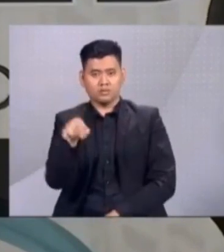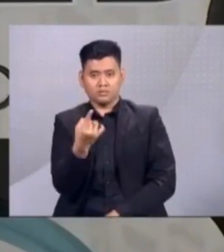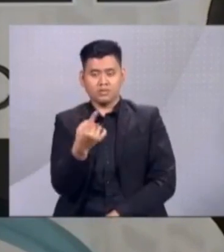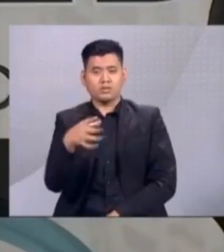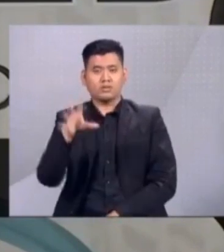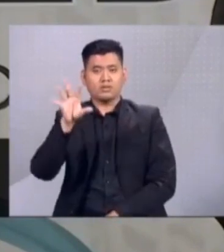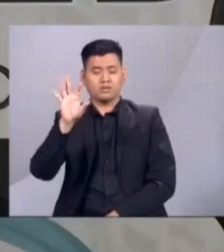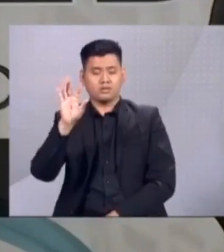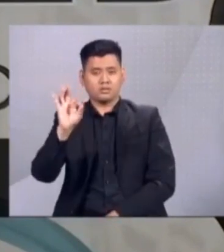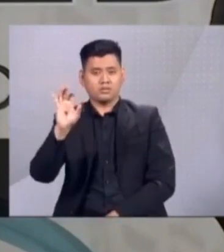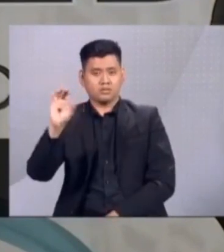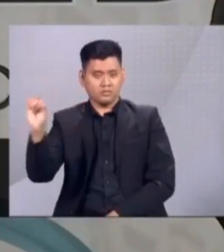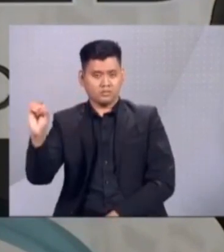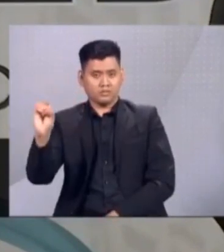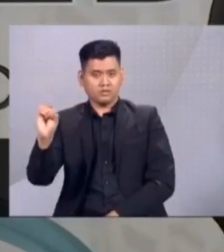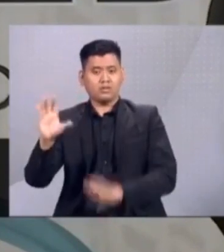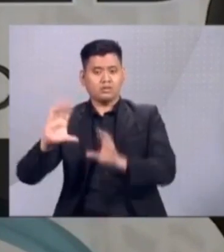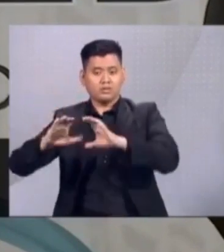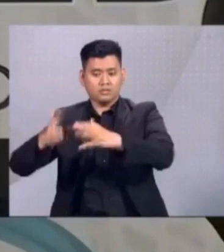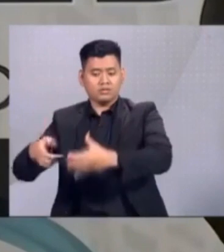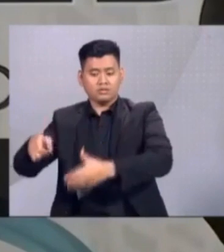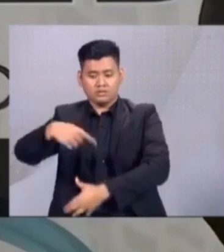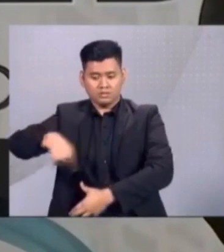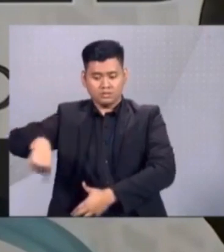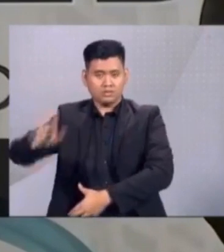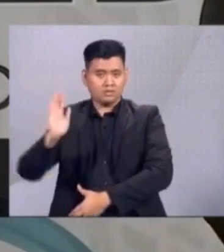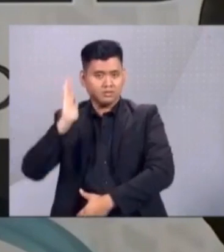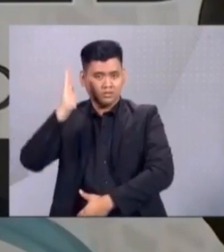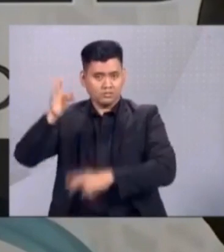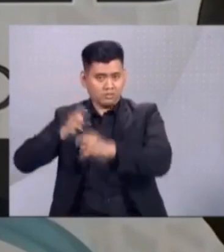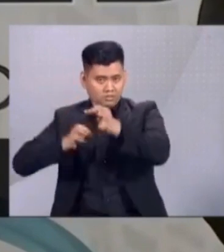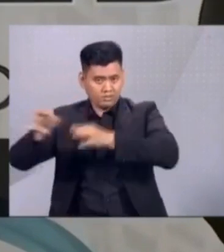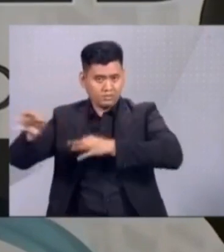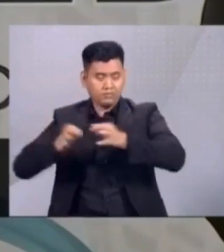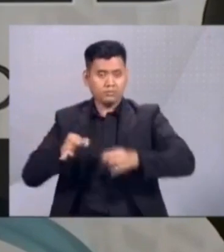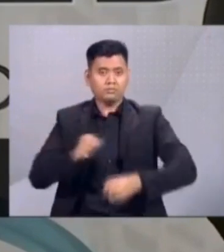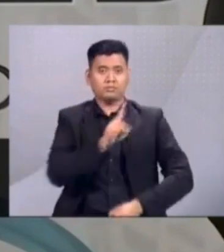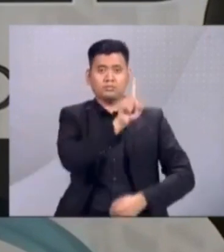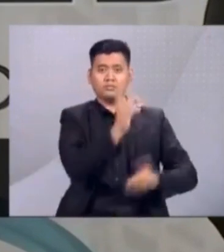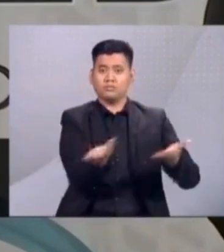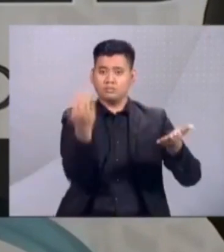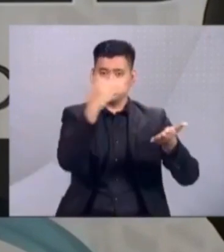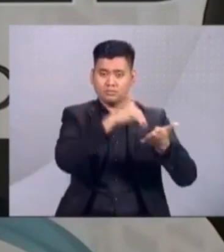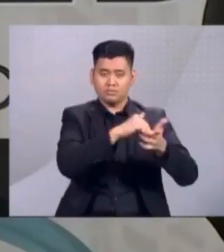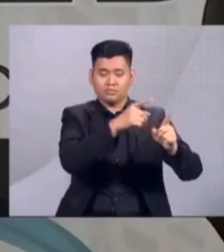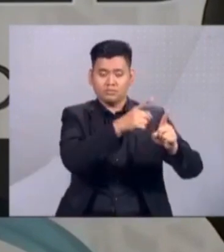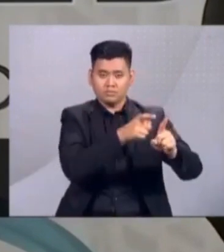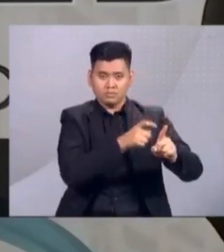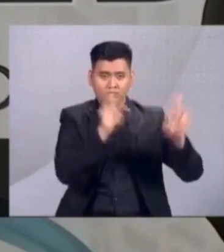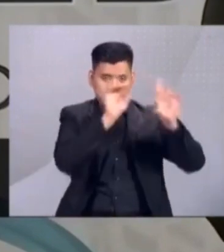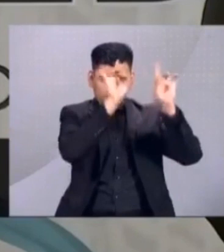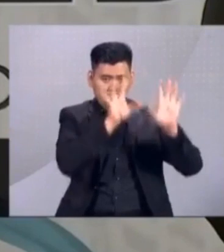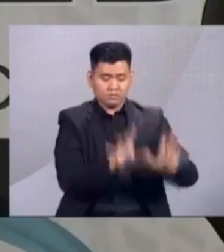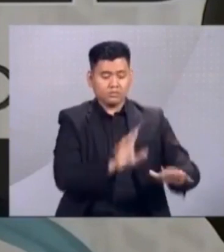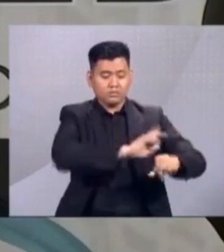8,490. Kluster ini akan diperincikan di bawah. Satu lagi ialah kes saringan pusat Tafiz, dan di